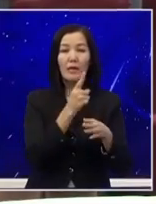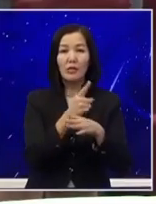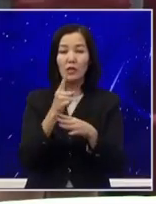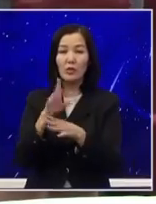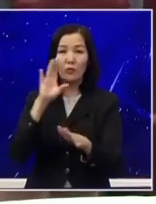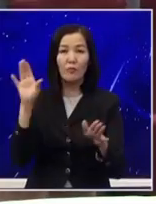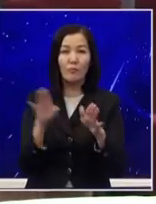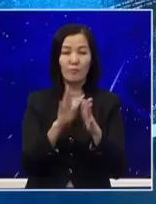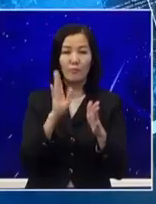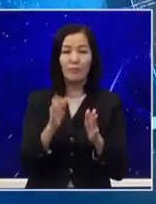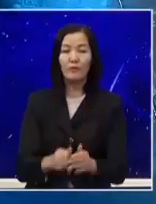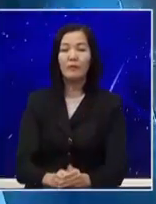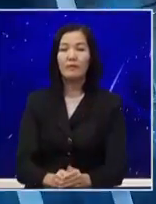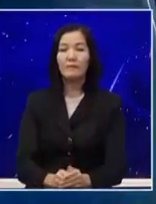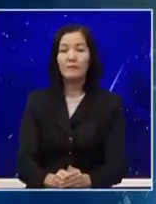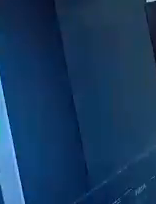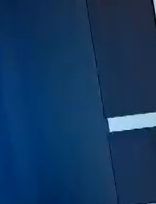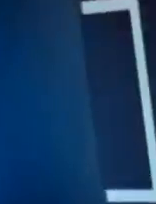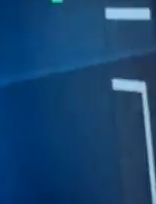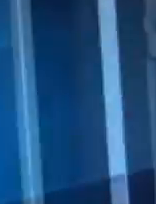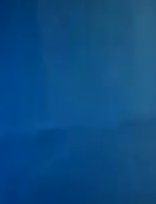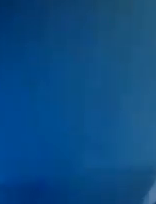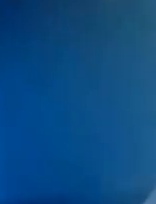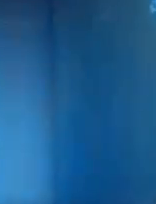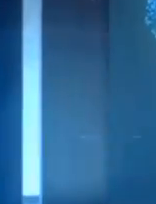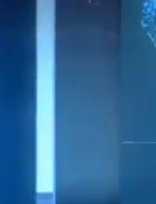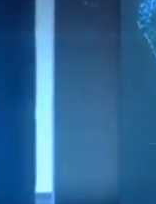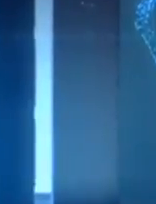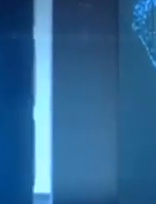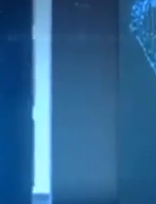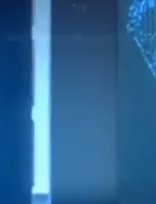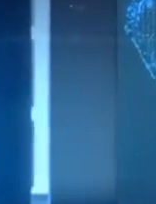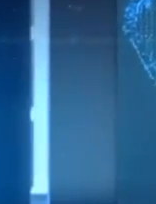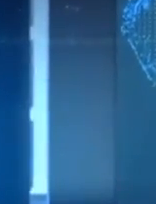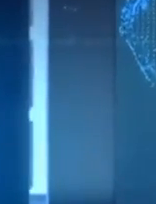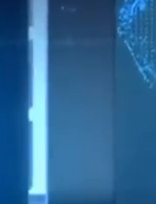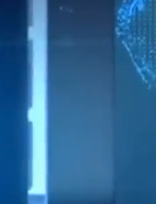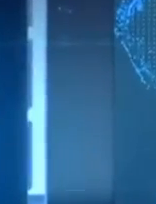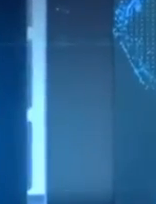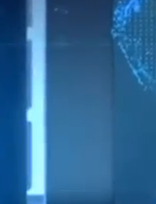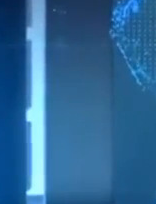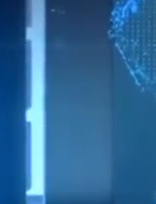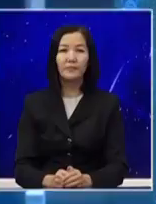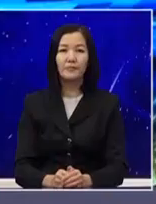шаралары сақталады. Мирет Қыдырбайқызы, Нұрбек Жұрымбаев, Жетісу телеарнасы.